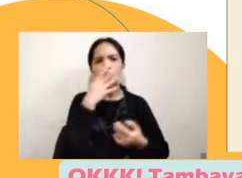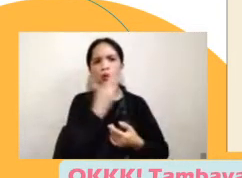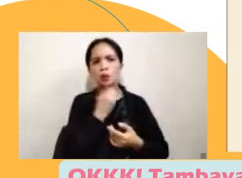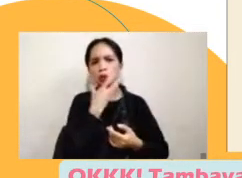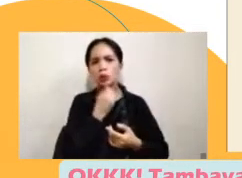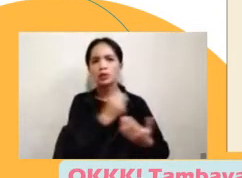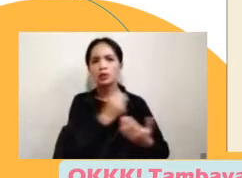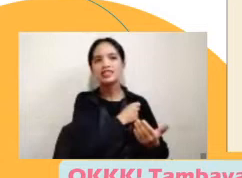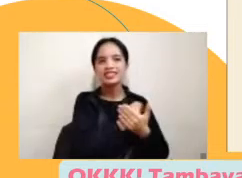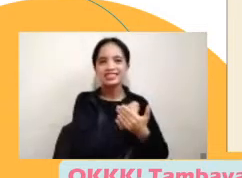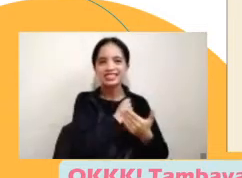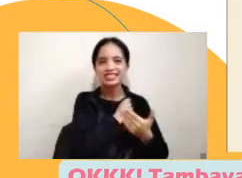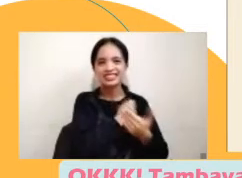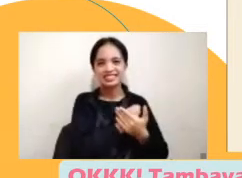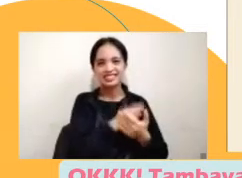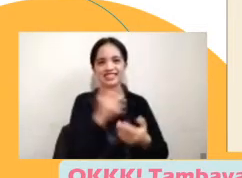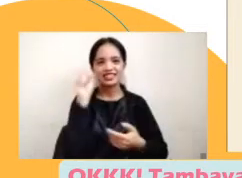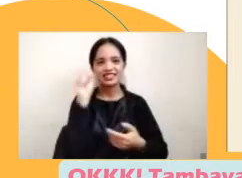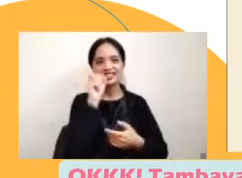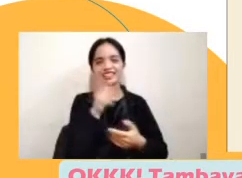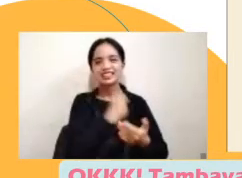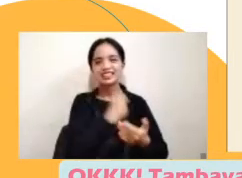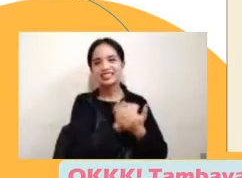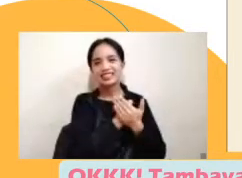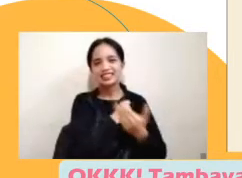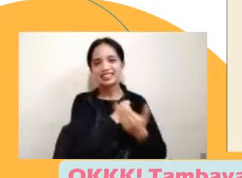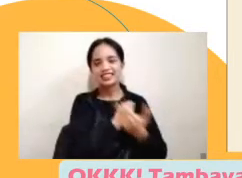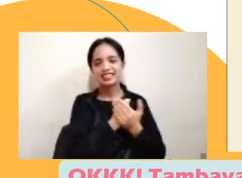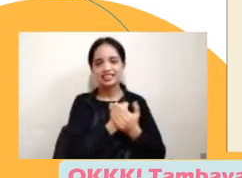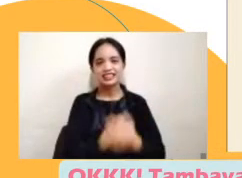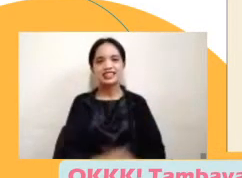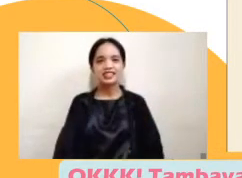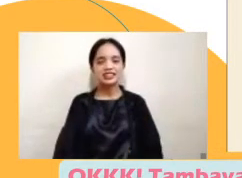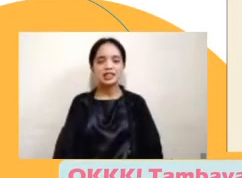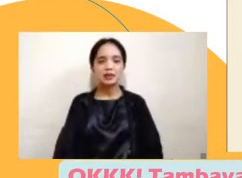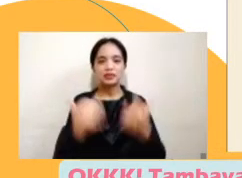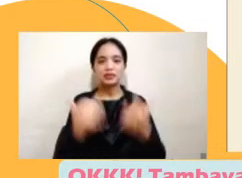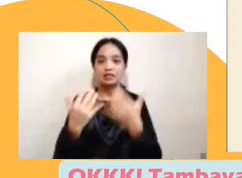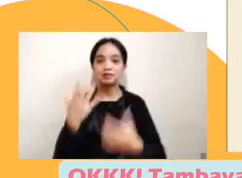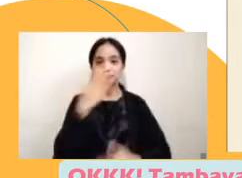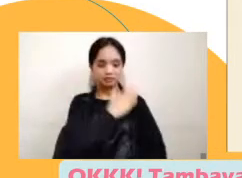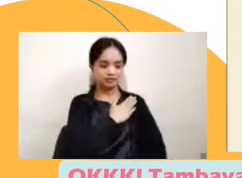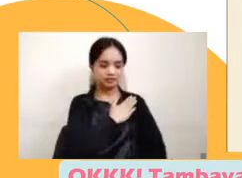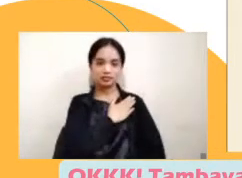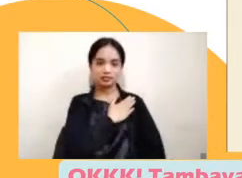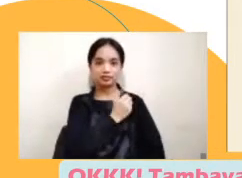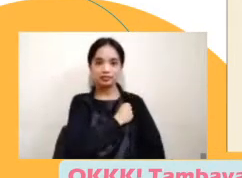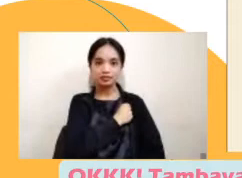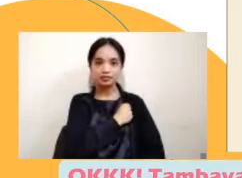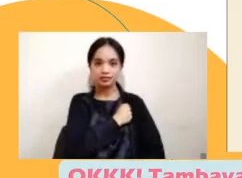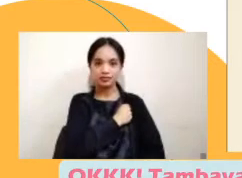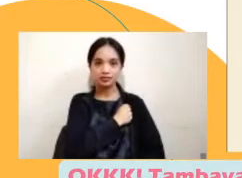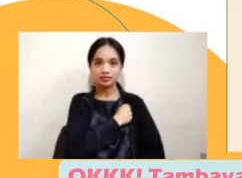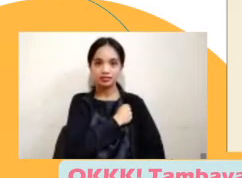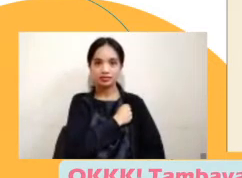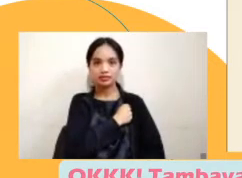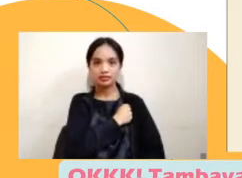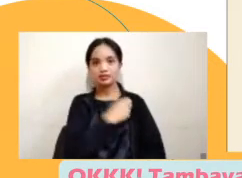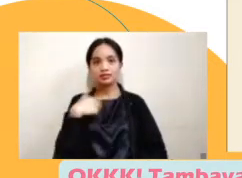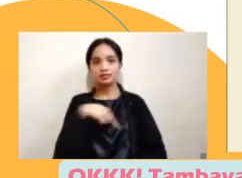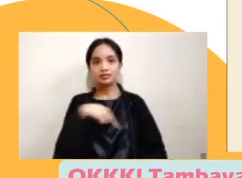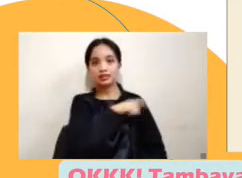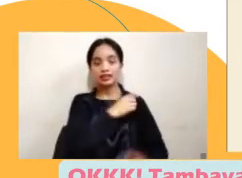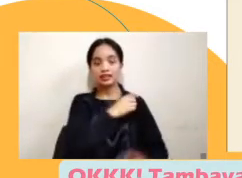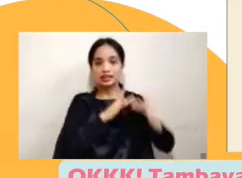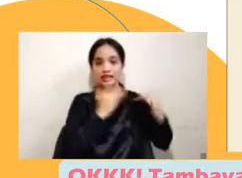ng inyong puso? Ayan. Okay? So ngayon, no, hawakan natin ang ating mga puso habang tayo ay